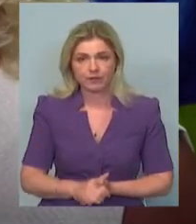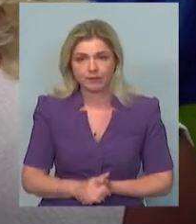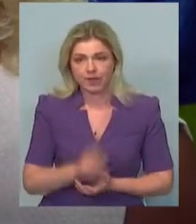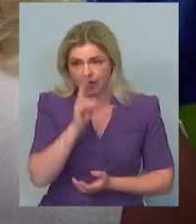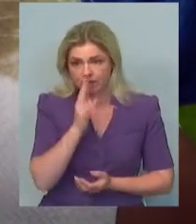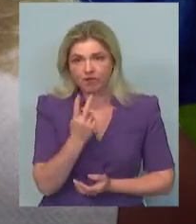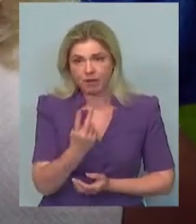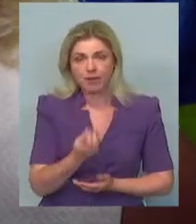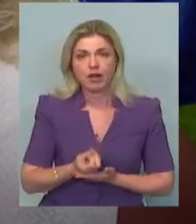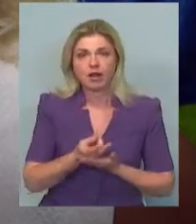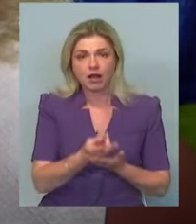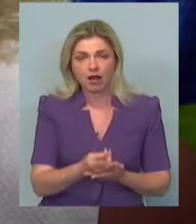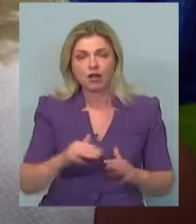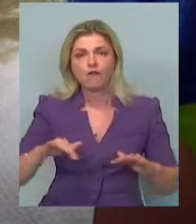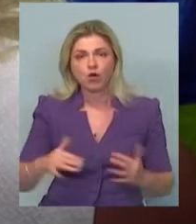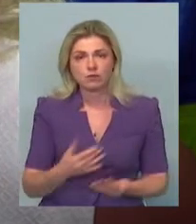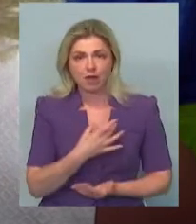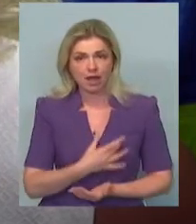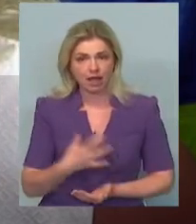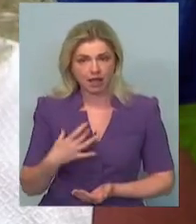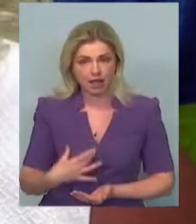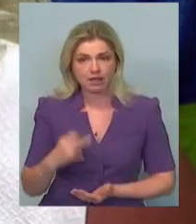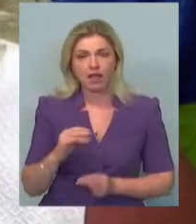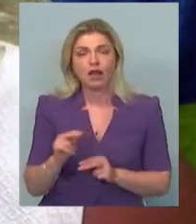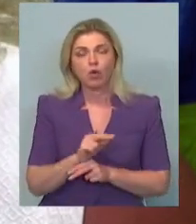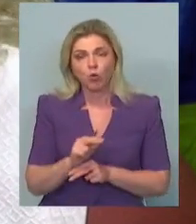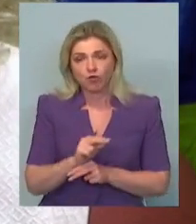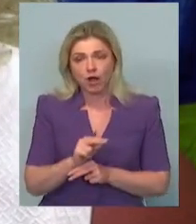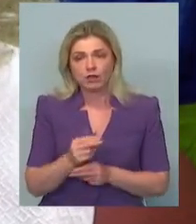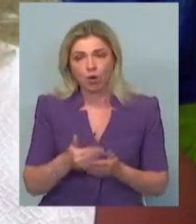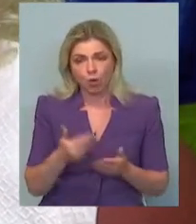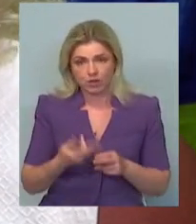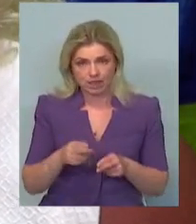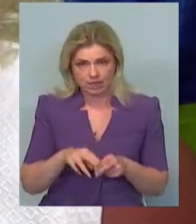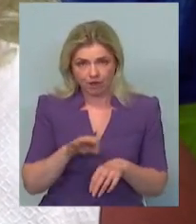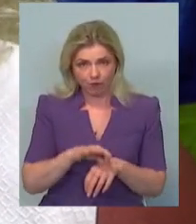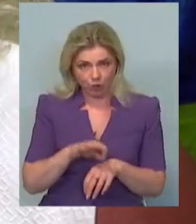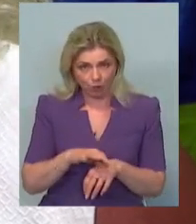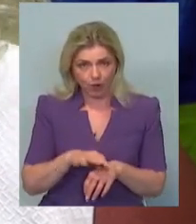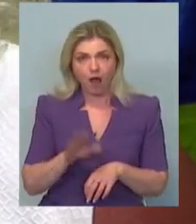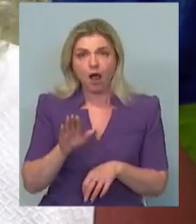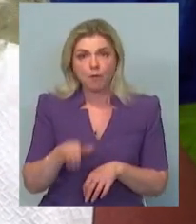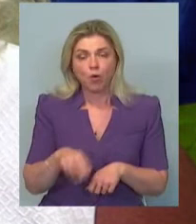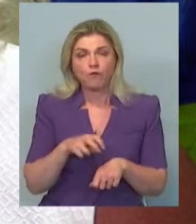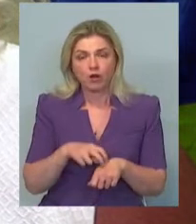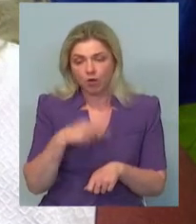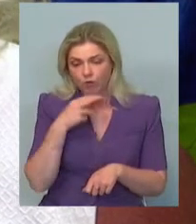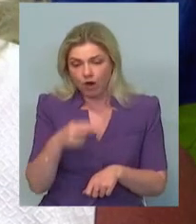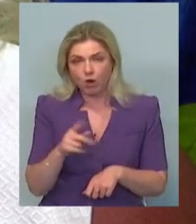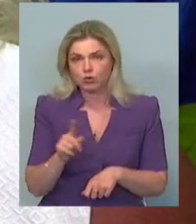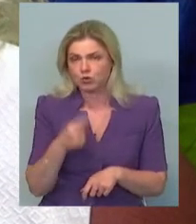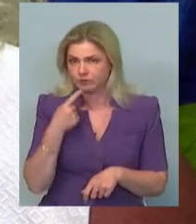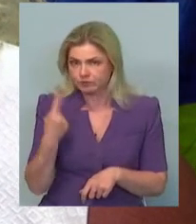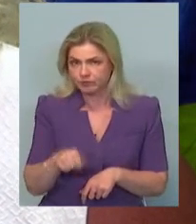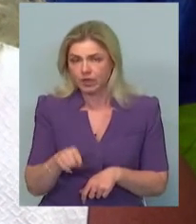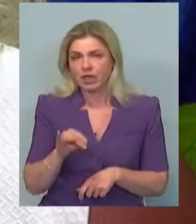вона лягла в лікарню з запаленням легенів і лікувалася саме від цієї хвороби. Потім вже лікар звернув увагу, що щось не те,